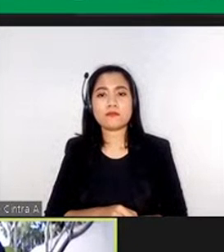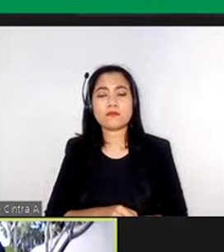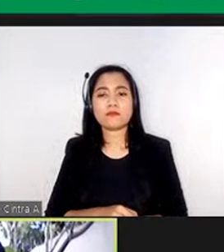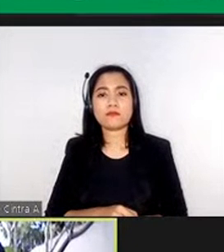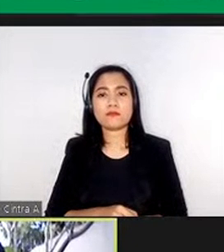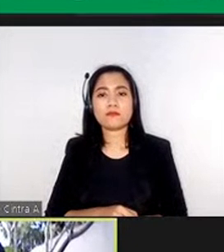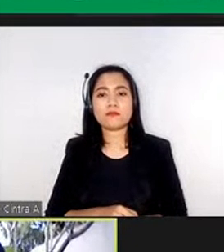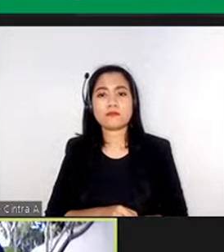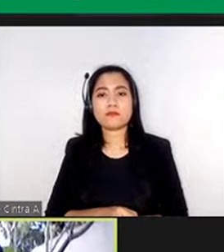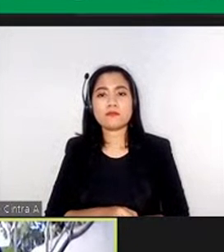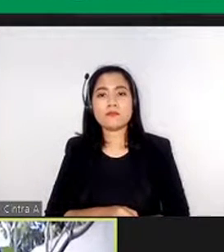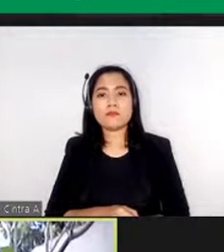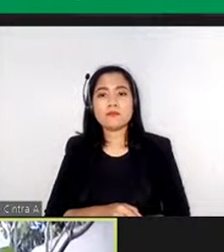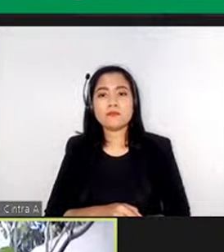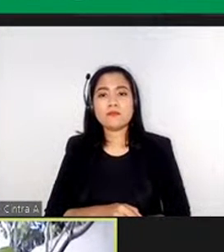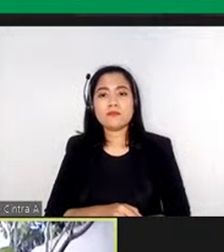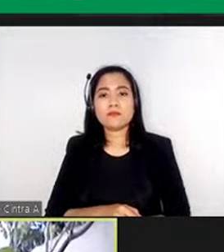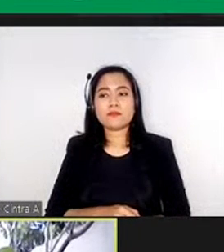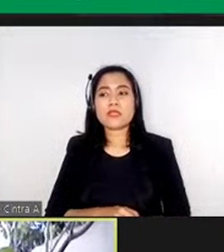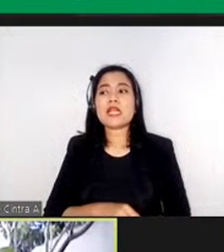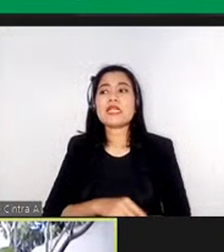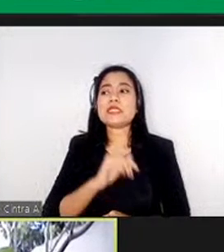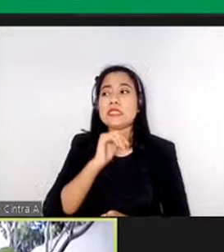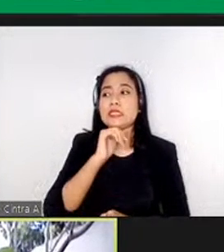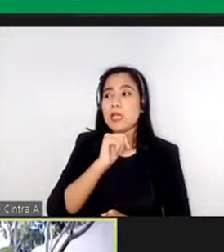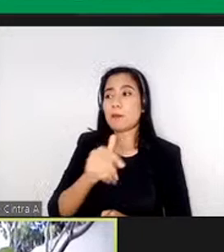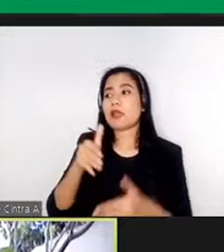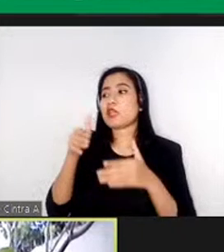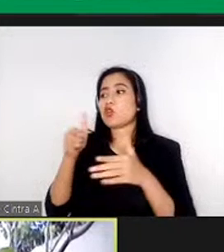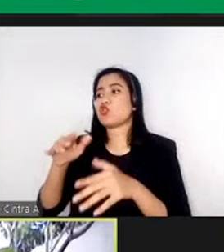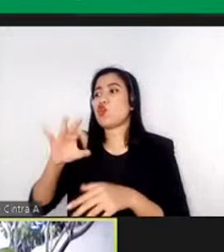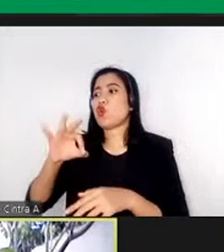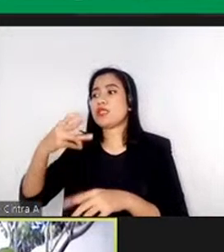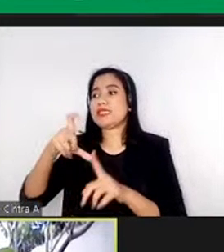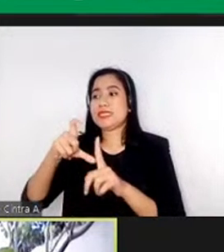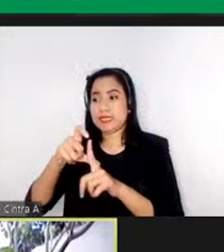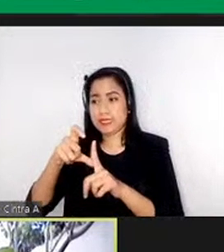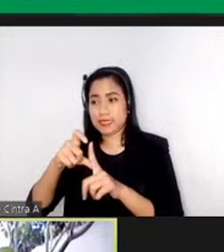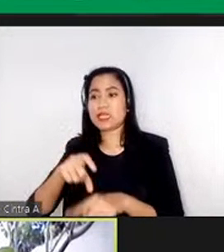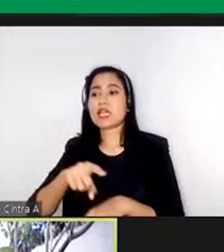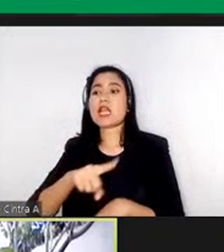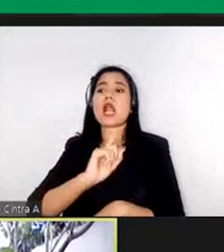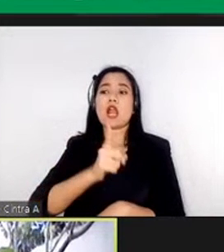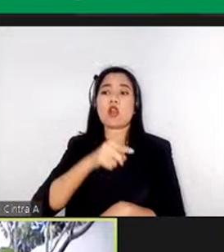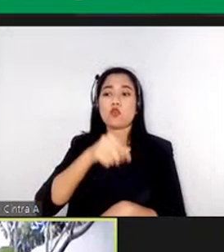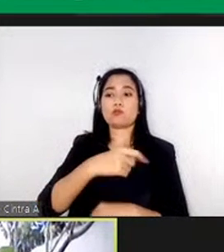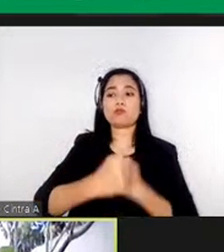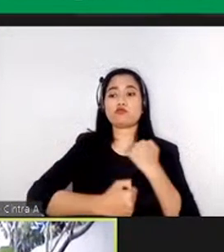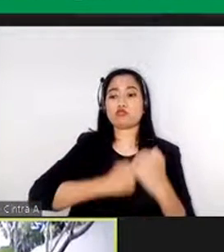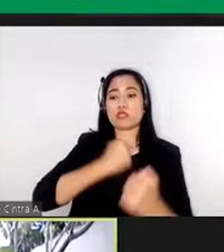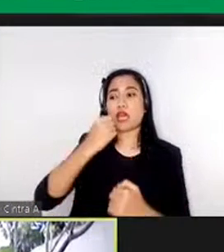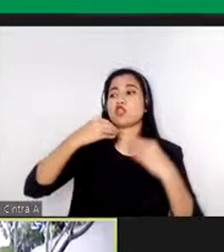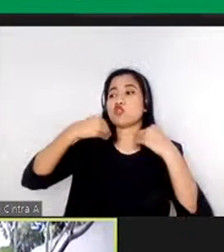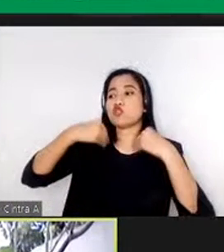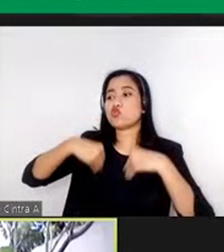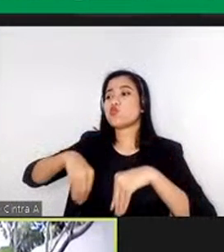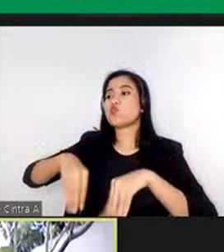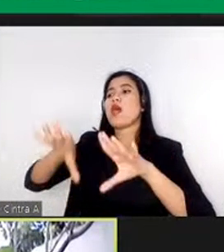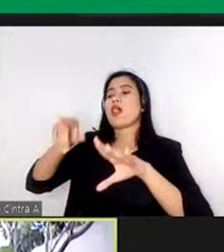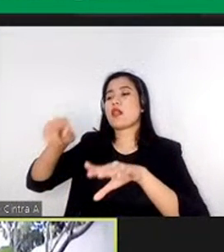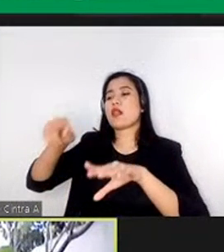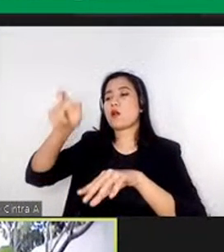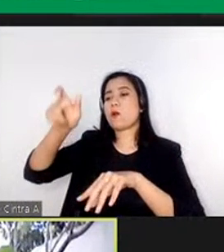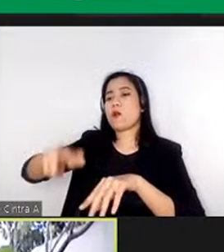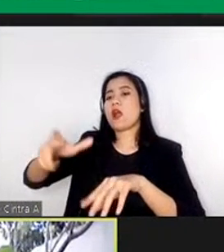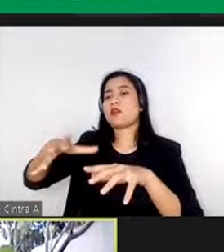kewajiban Siapa yang mematuhi OECD itu adalah Misalnya kalau perusahaan itu menjual kepada eh buyer besar yang